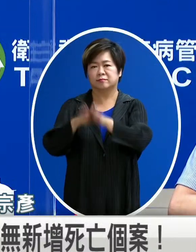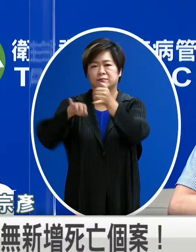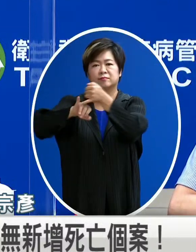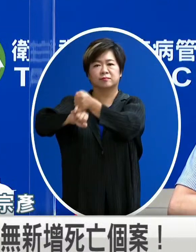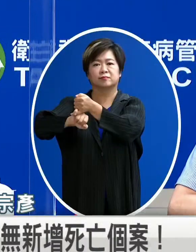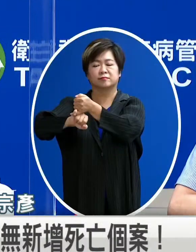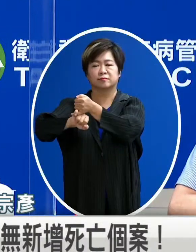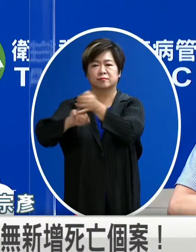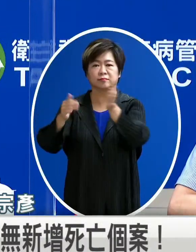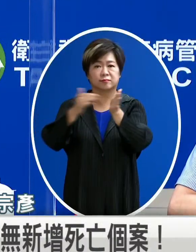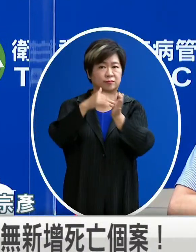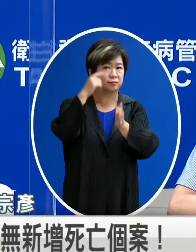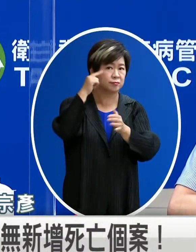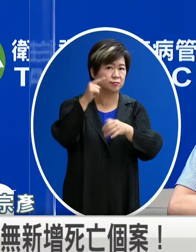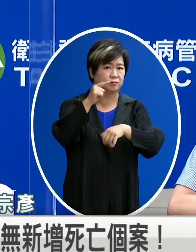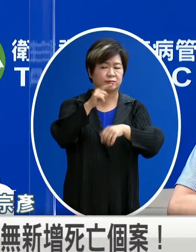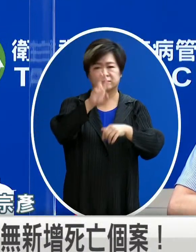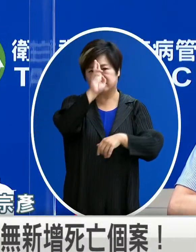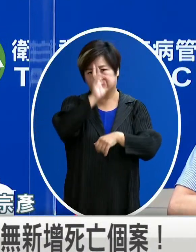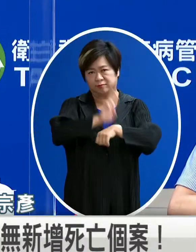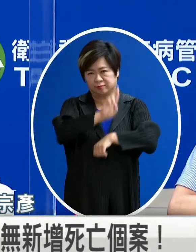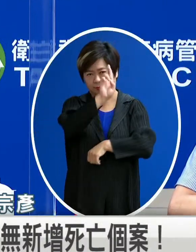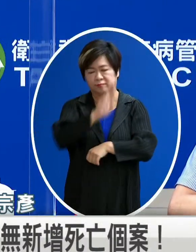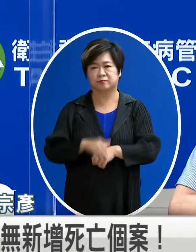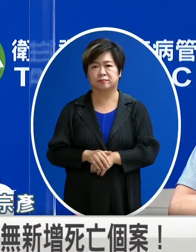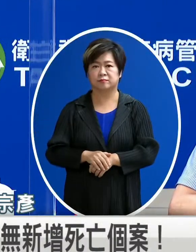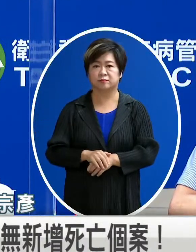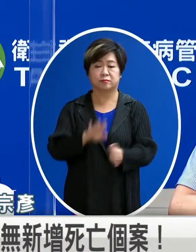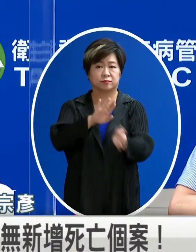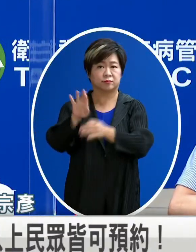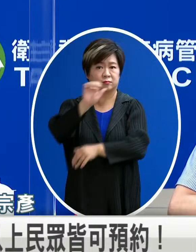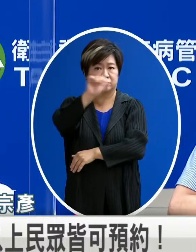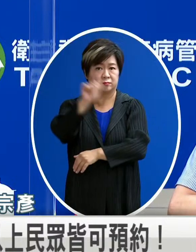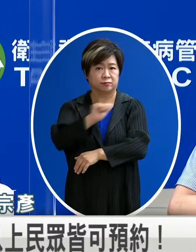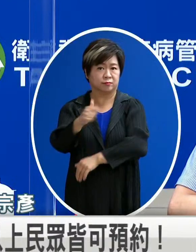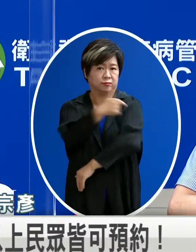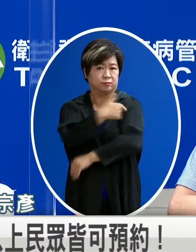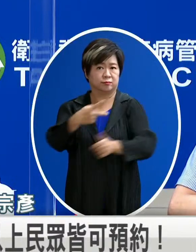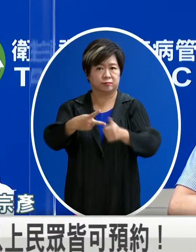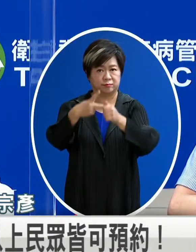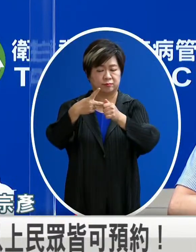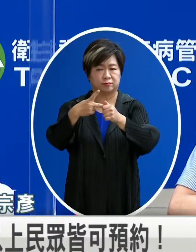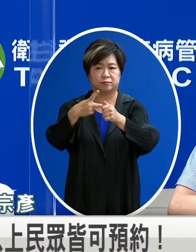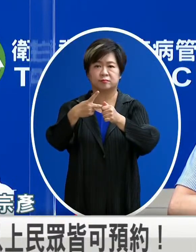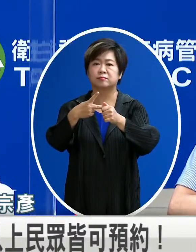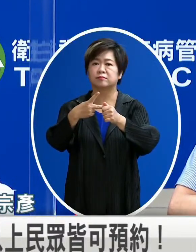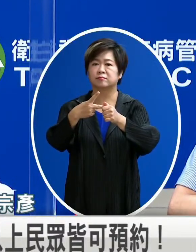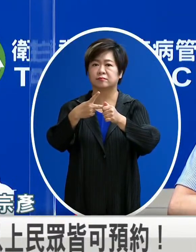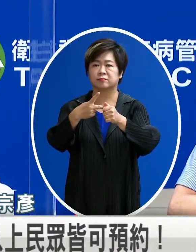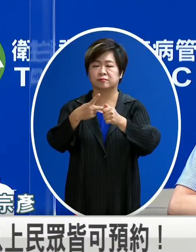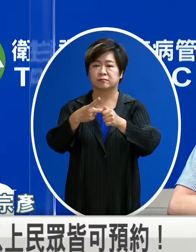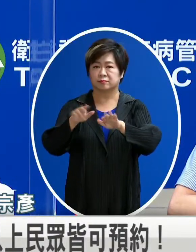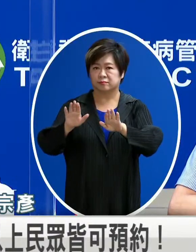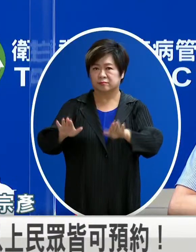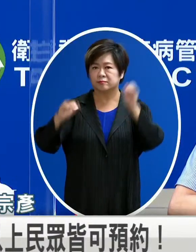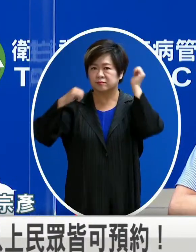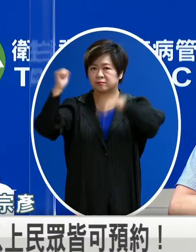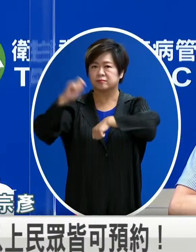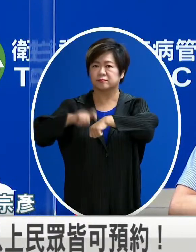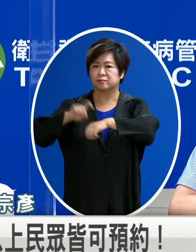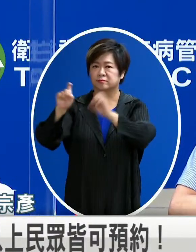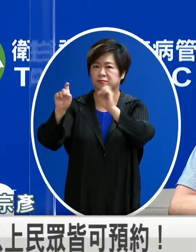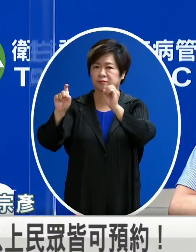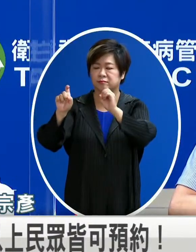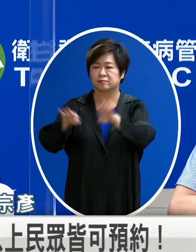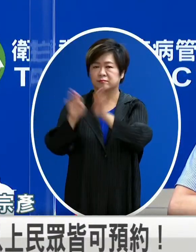一直到明天的12点，那 A 利的部分的第二季是从今天的上午